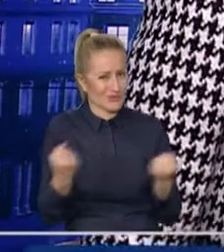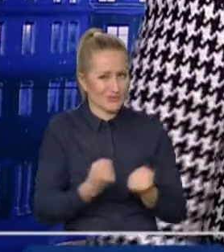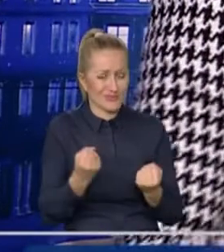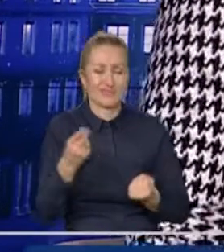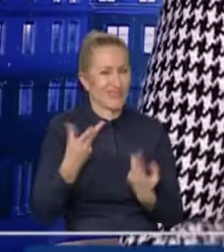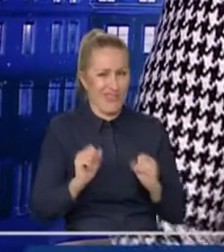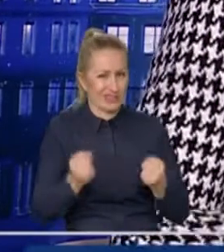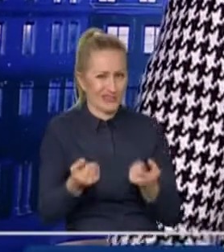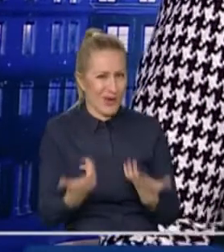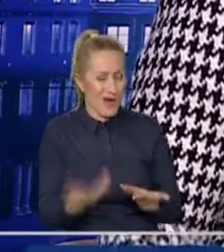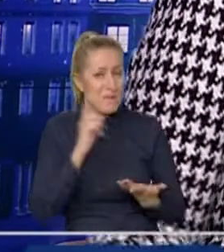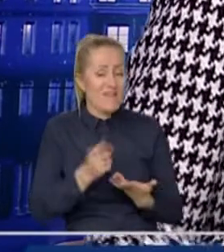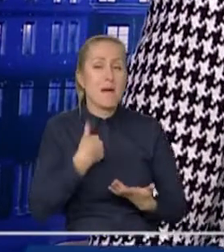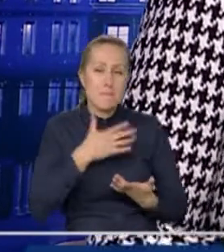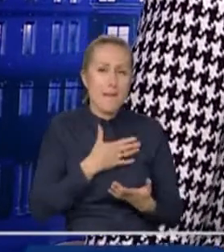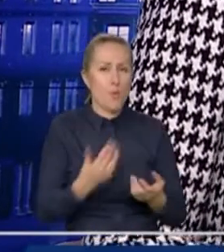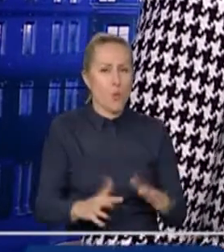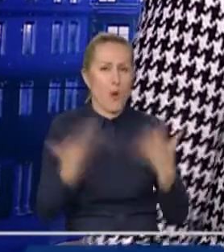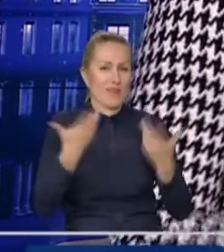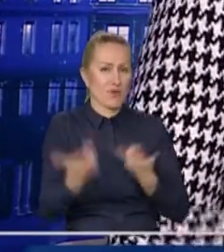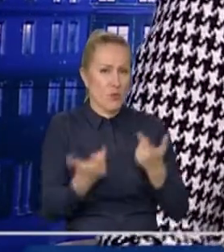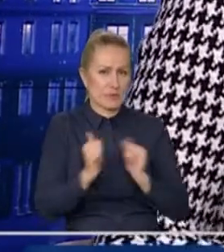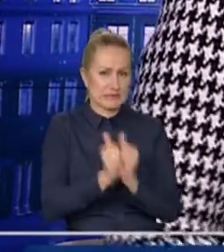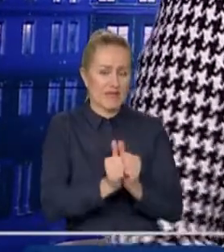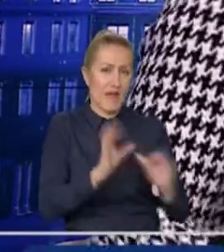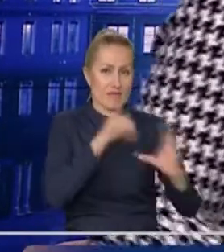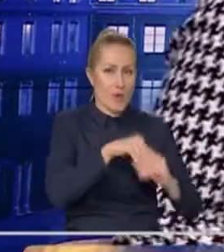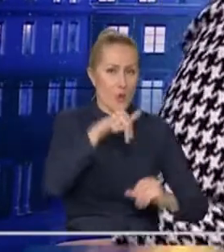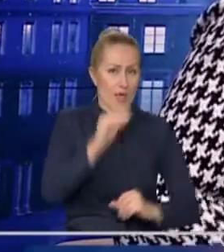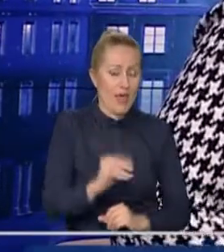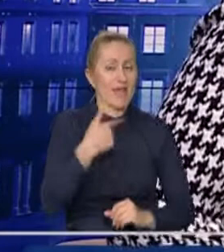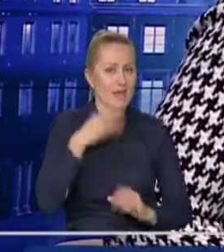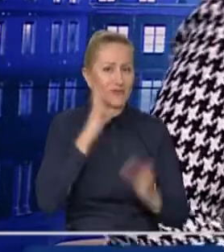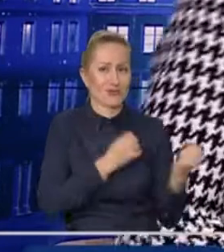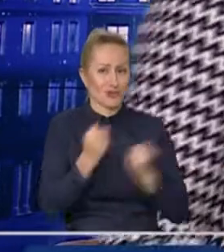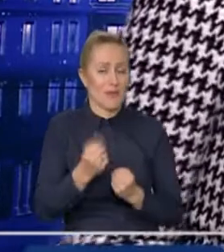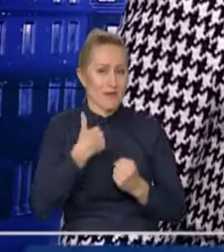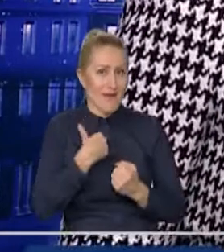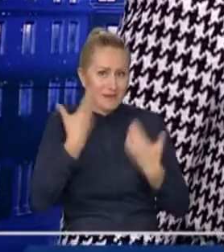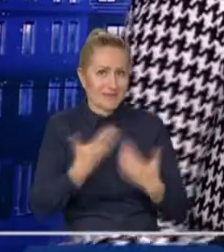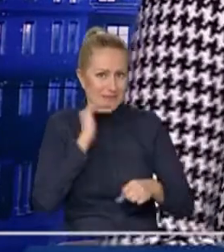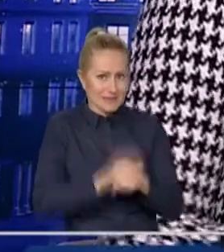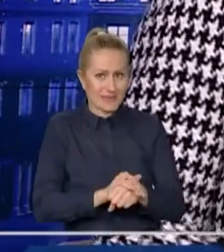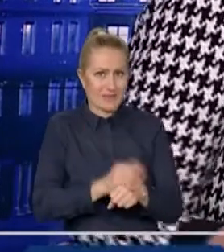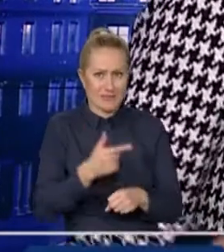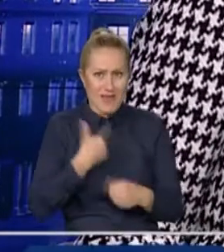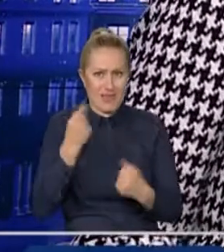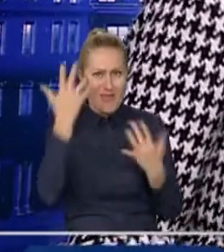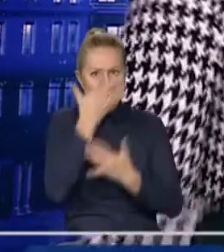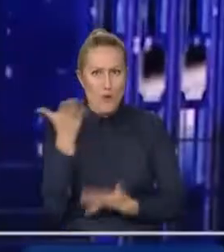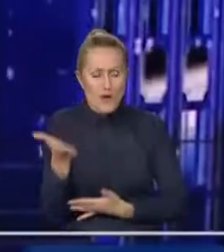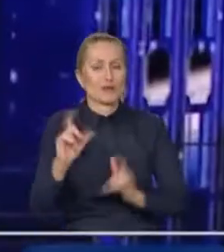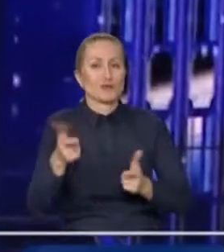to nie działa. Mamy proste zadanie, jeśli idzie o Unię Europejską i tu się oczywiście liczę, że zgadzamy, bo ja sobie też nie wyobrażam, że pan jest gotów na